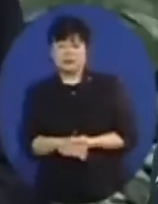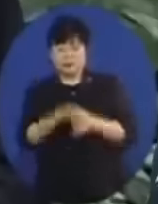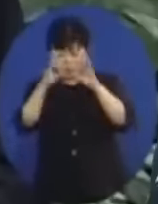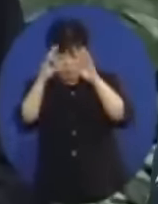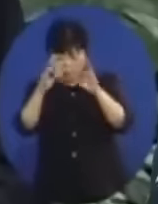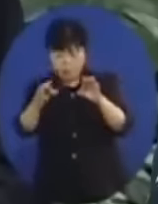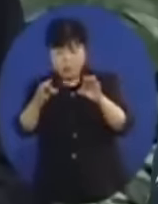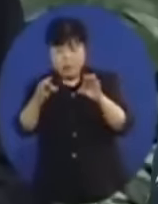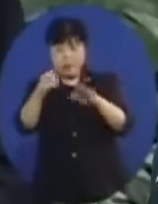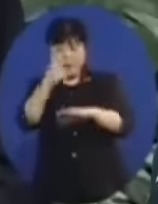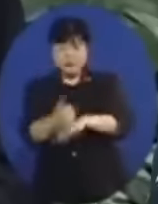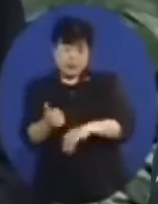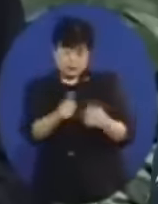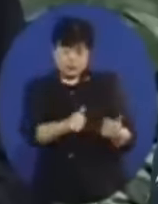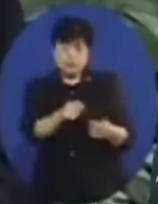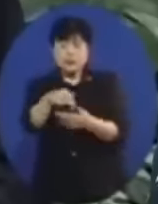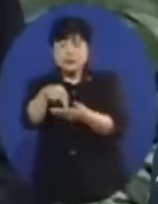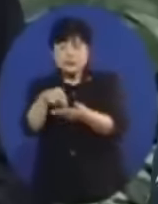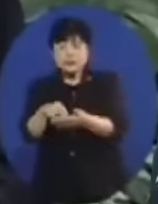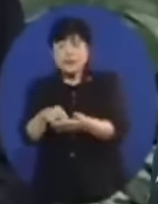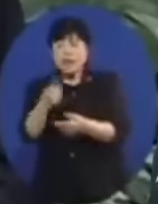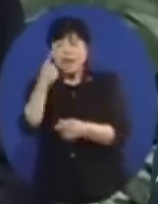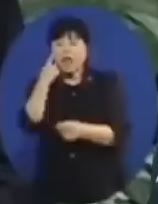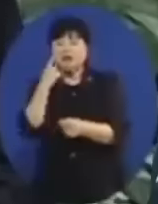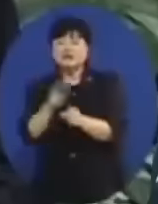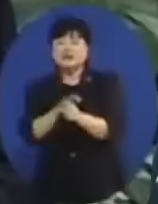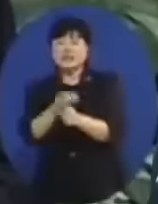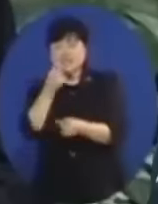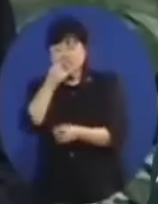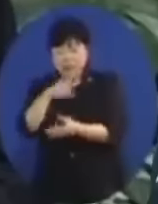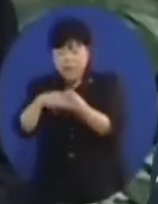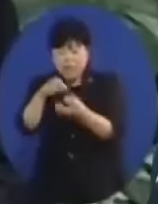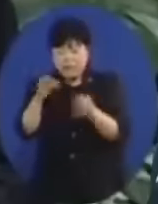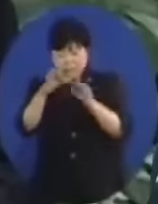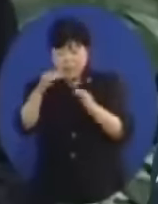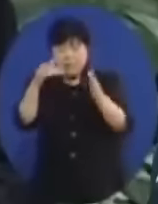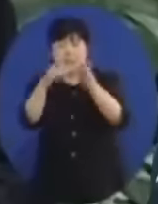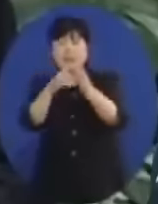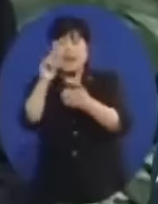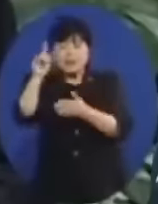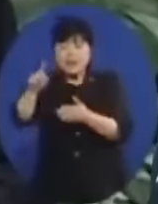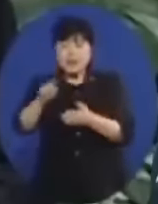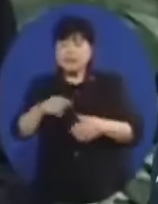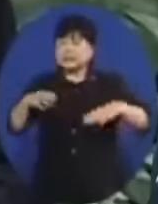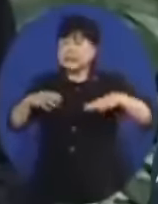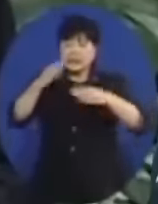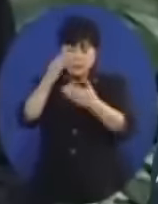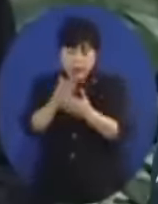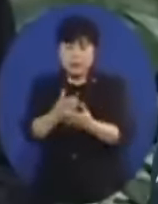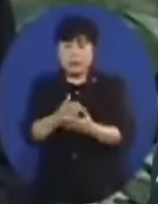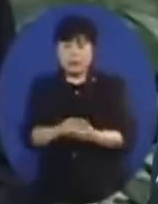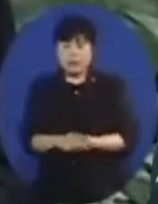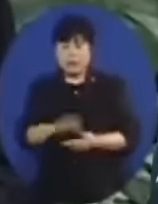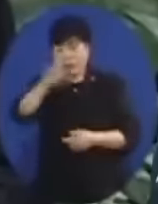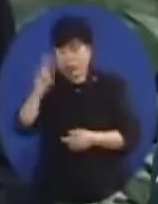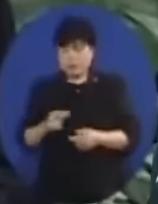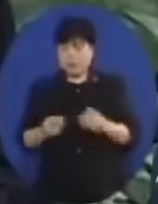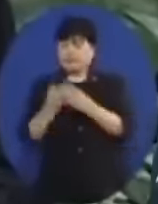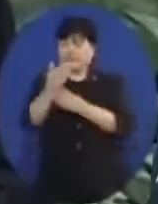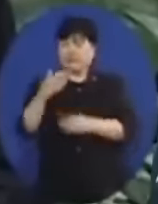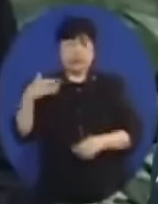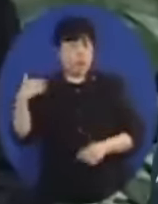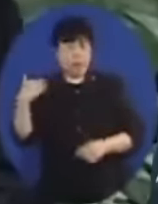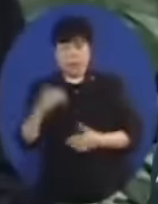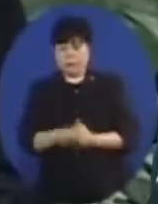구더기 밥이 되고 마는 것입니다. 내 인생이 무엇이냐? 잠시 있다 사라지는 안개니라. 내일 일을 자랑치 말라. 오늘 내게 어떠한 일이 일어날지